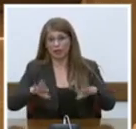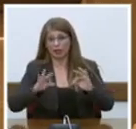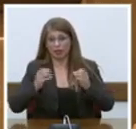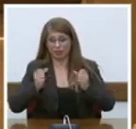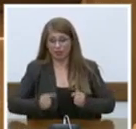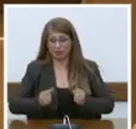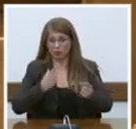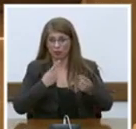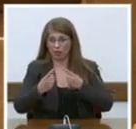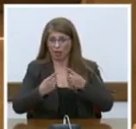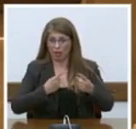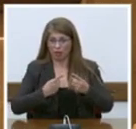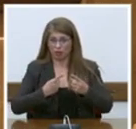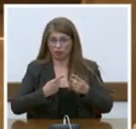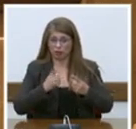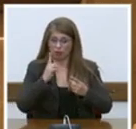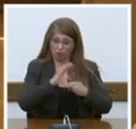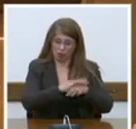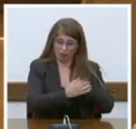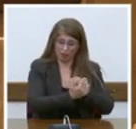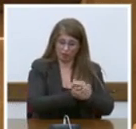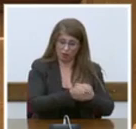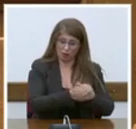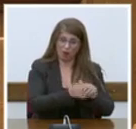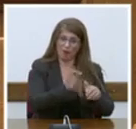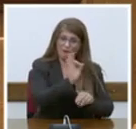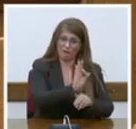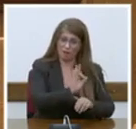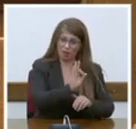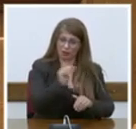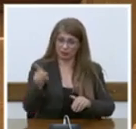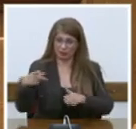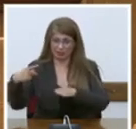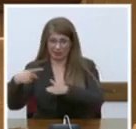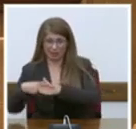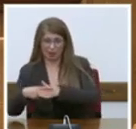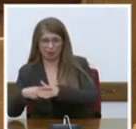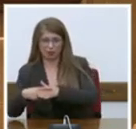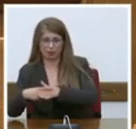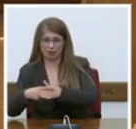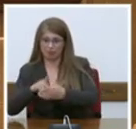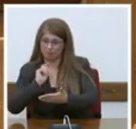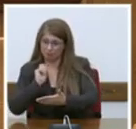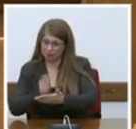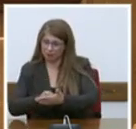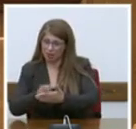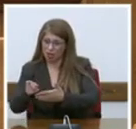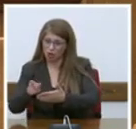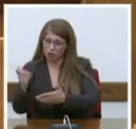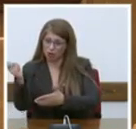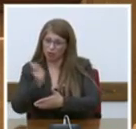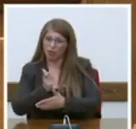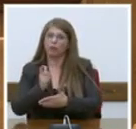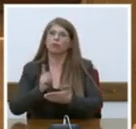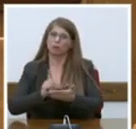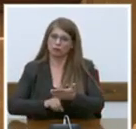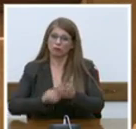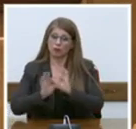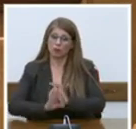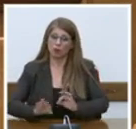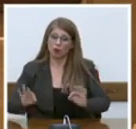διάλογος μεταξύ ενός ενδιαφερόμενου φαντ και ενός τραπεζικού ιδρύματος για την εξαγορά ενός δανείου, θα πρέπει να προβλέπεται